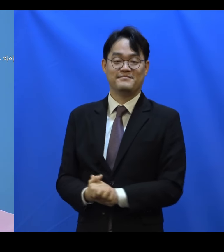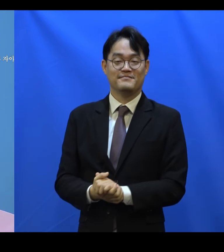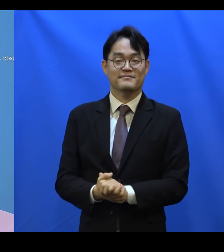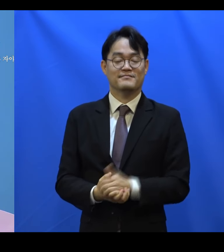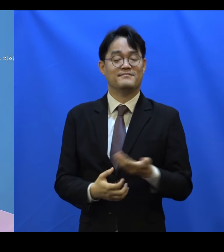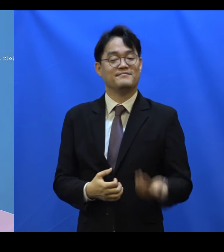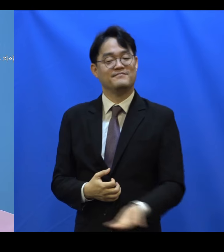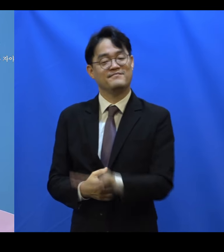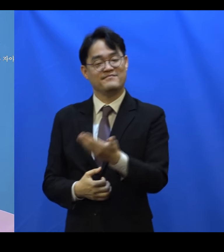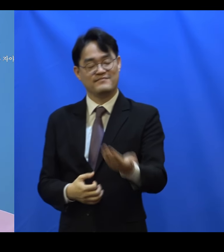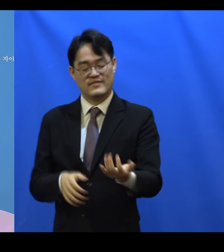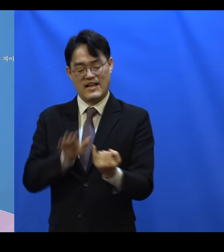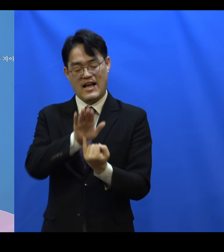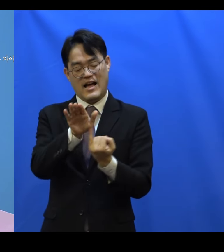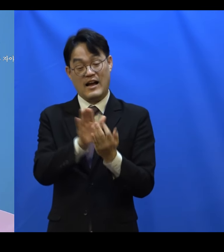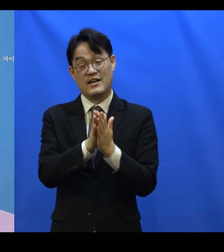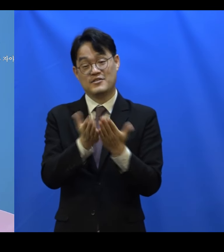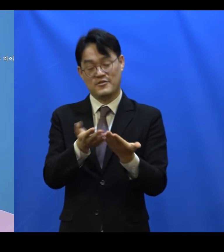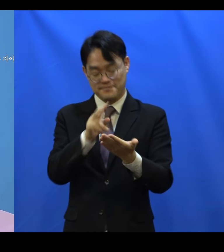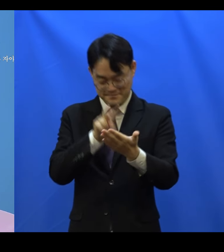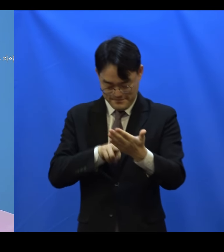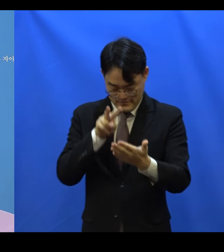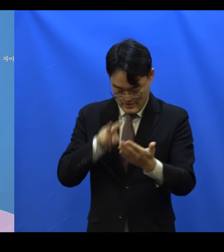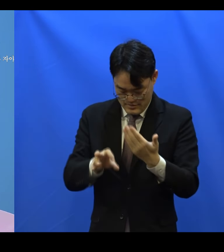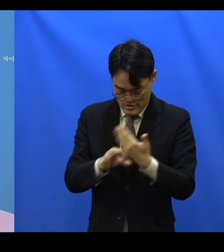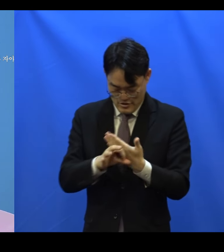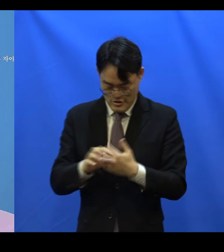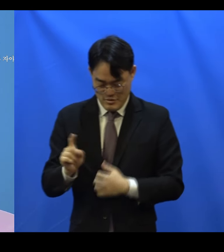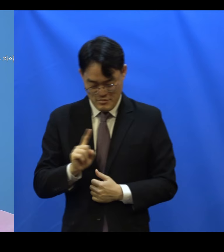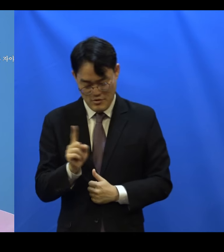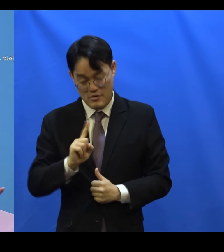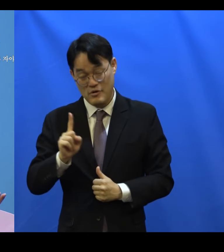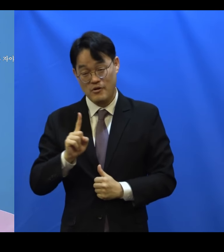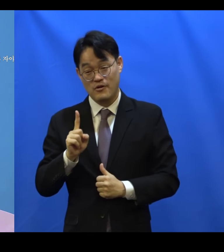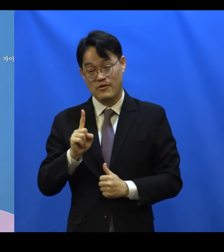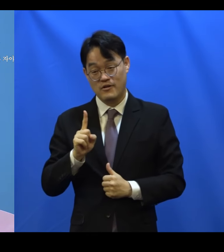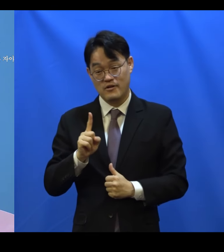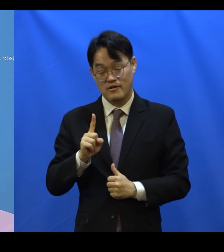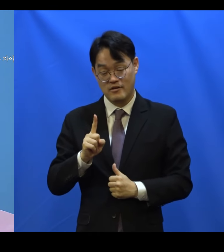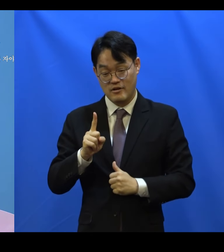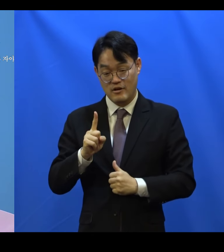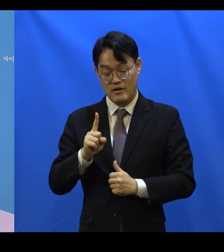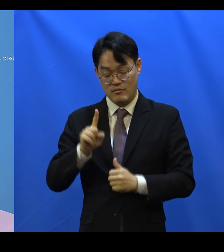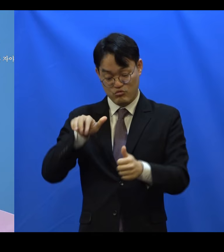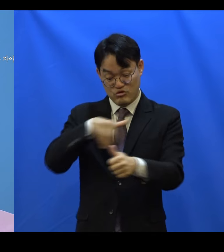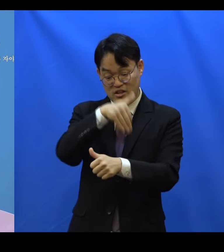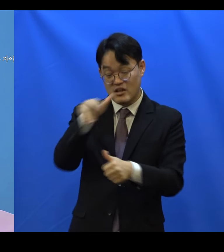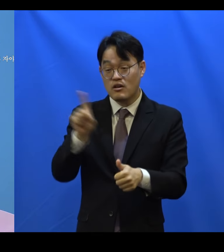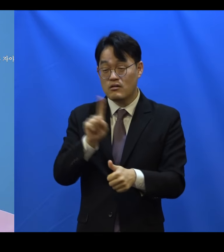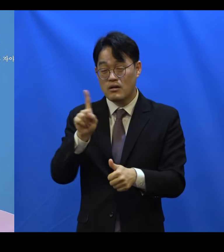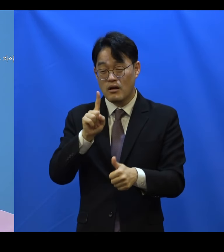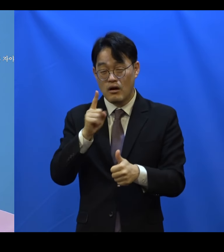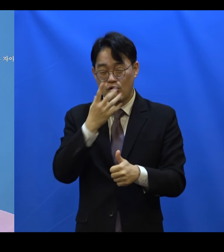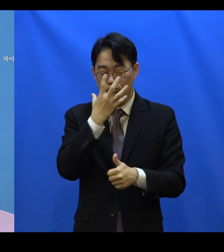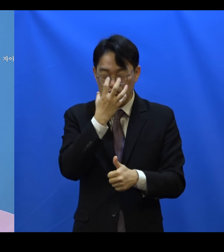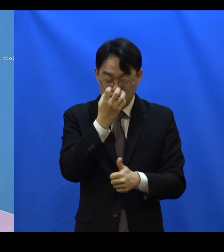그래서 여러분, 아가서를 보면 전체적으로 매우 밝아요. bright, 밝아요.